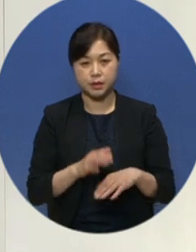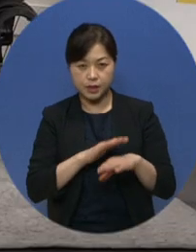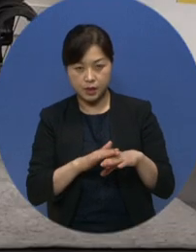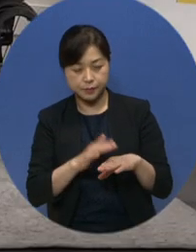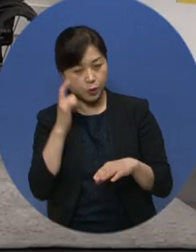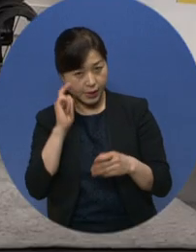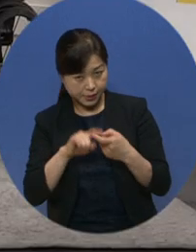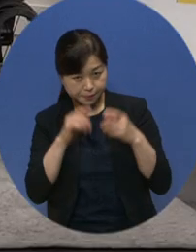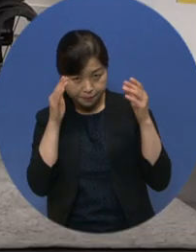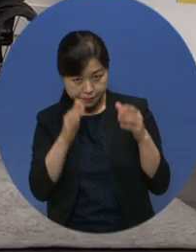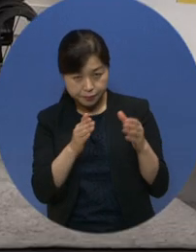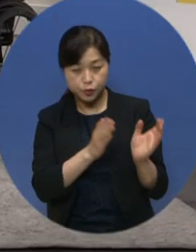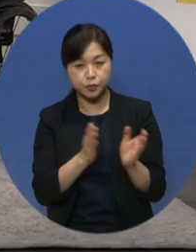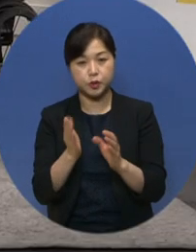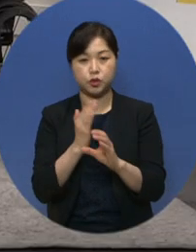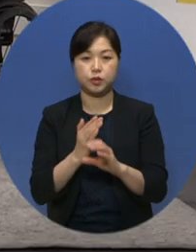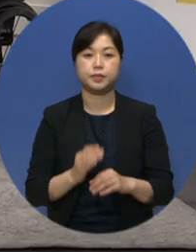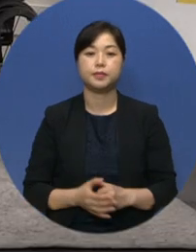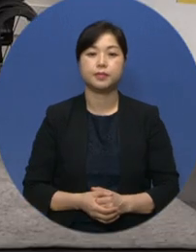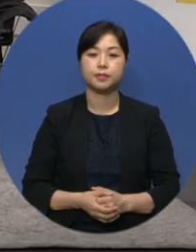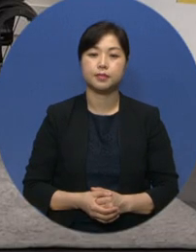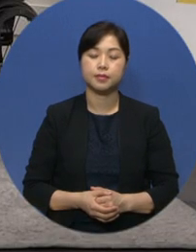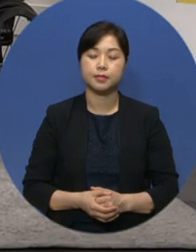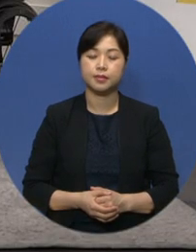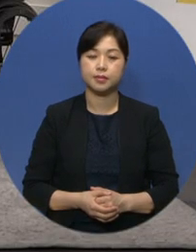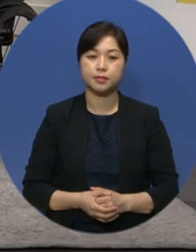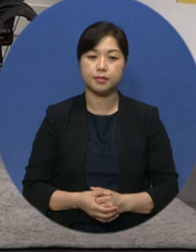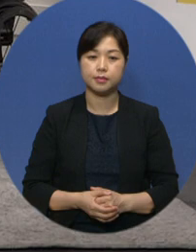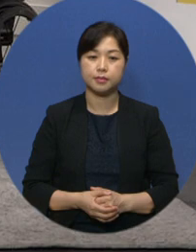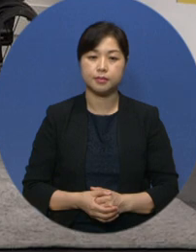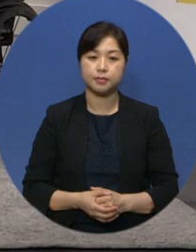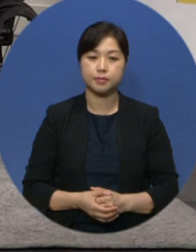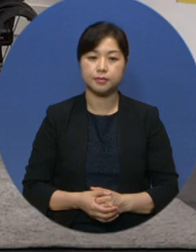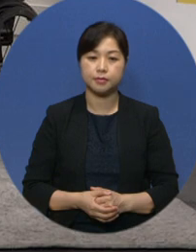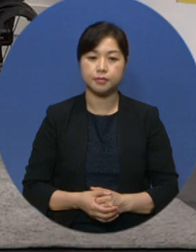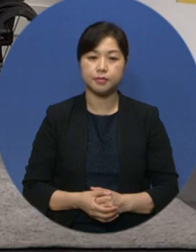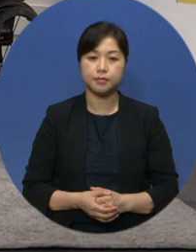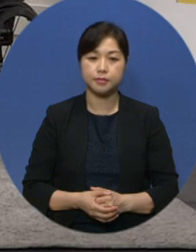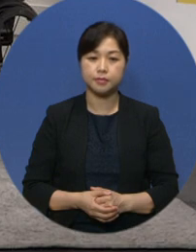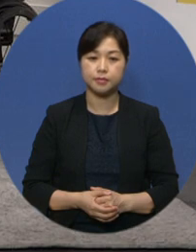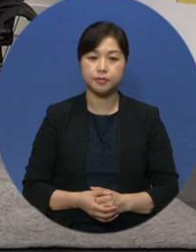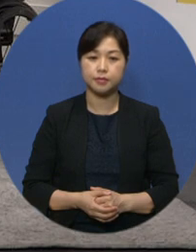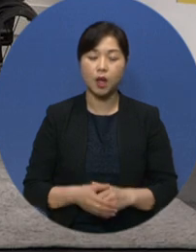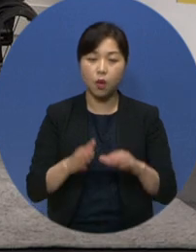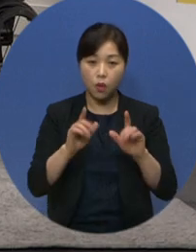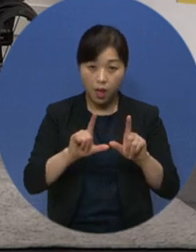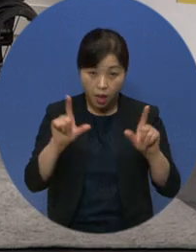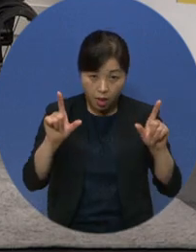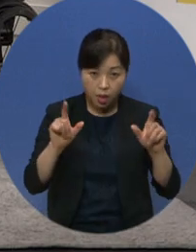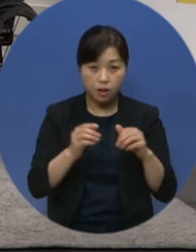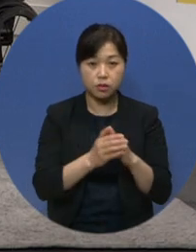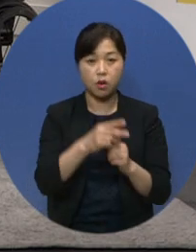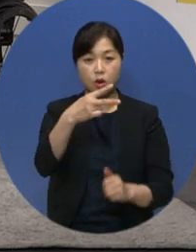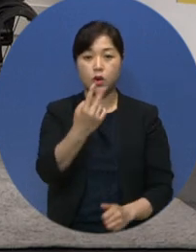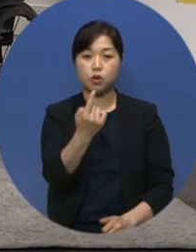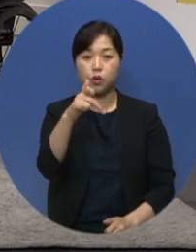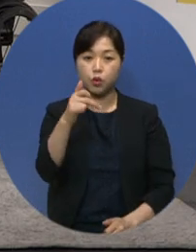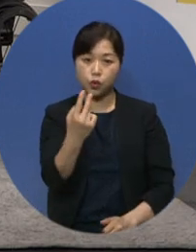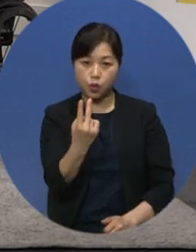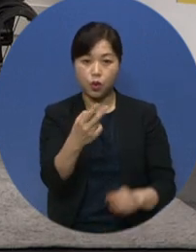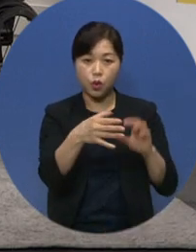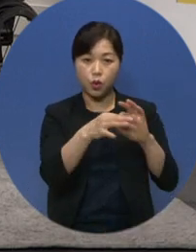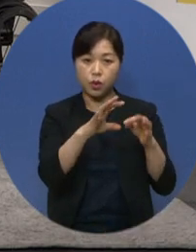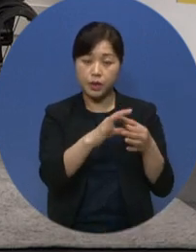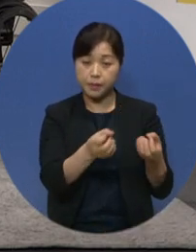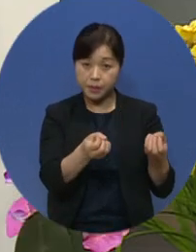예 에 모자라는 사실이지만 은이 도쿄 올림픽이 금년에 있어야 하잖아요 예 지금 중 ar 은